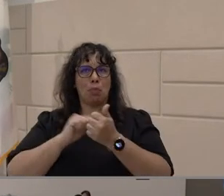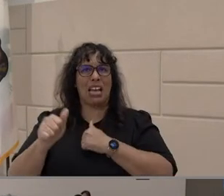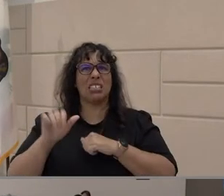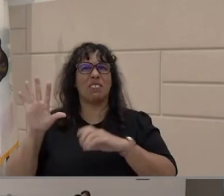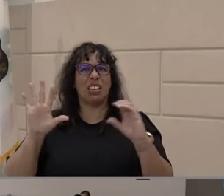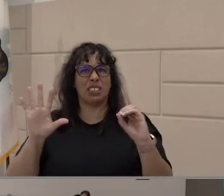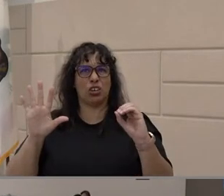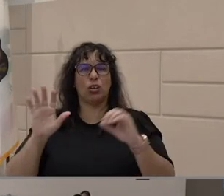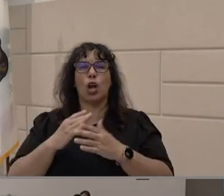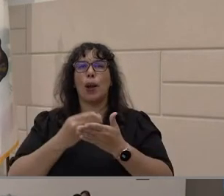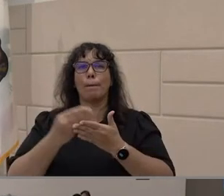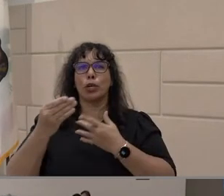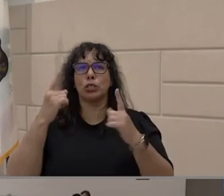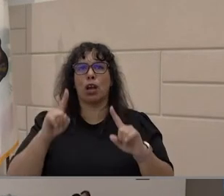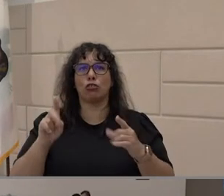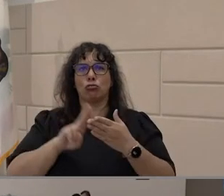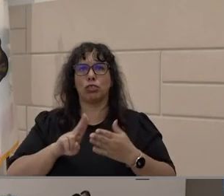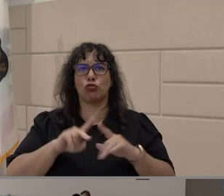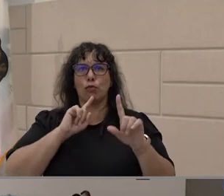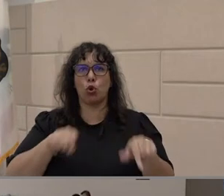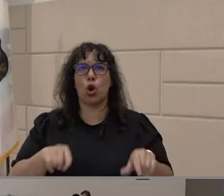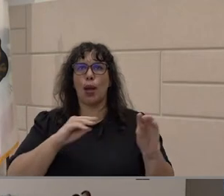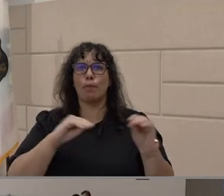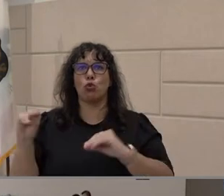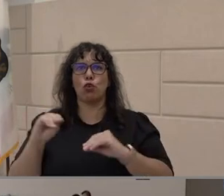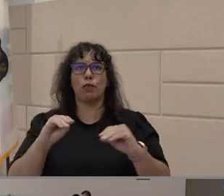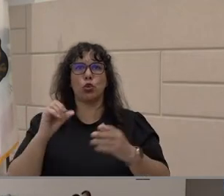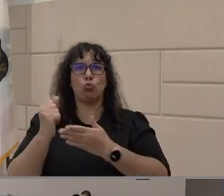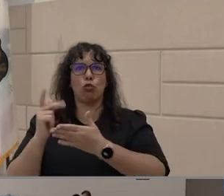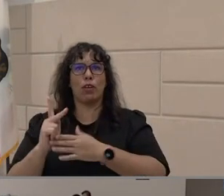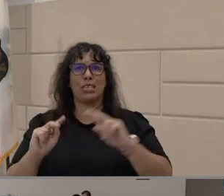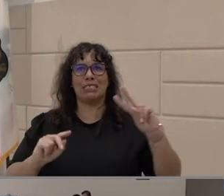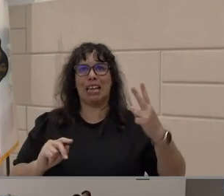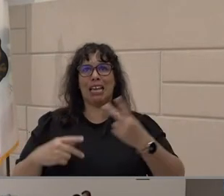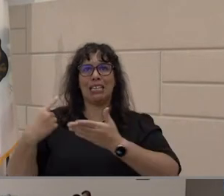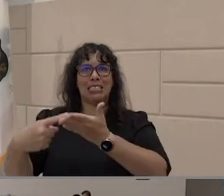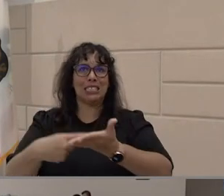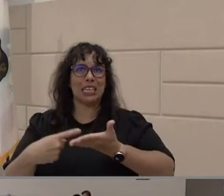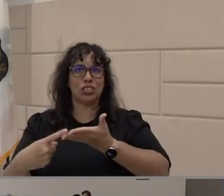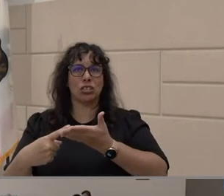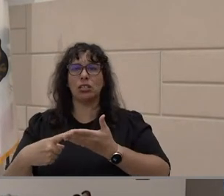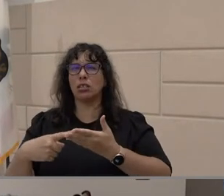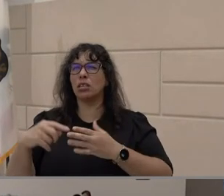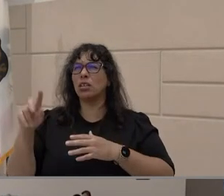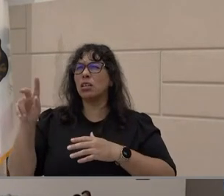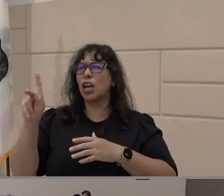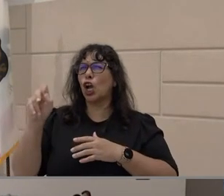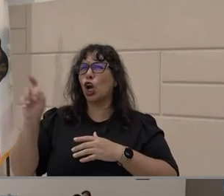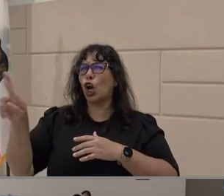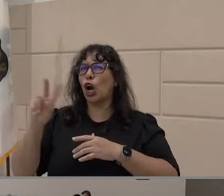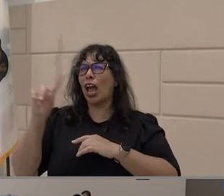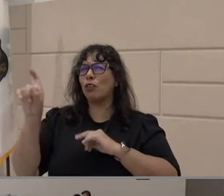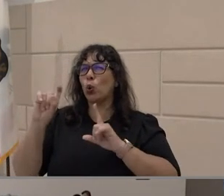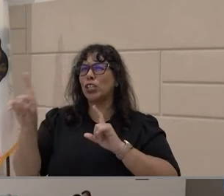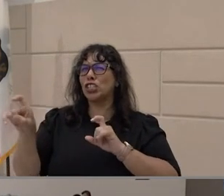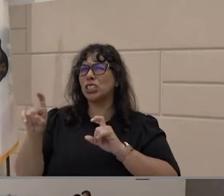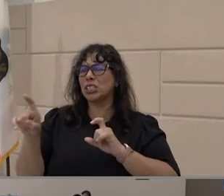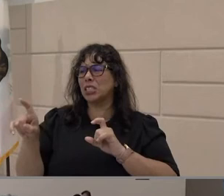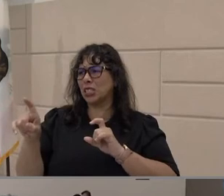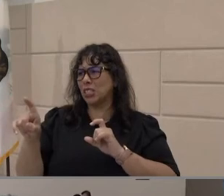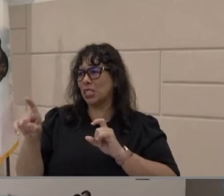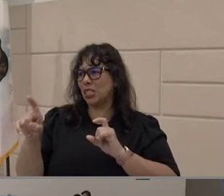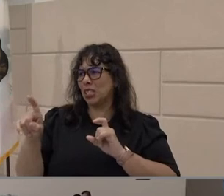តើទួលនឹងការទិញហើយនឹងការចុះកង់ត្រាមានការចង់ជជែកទេគឺសំណួរ